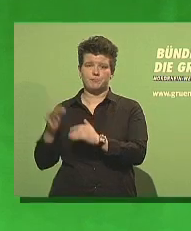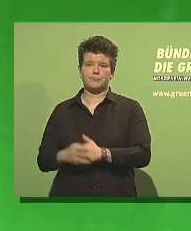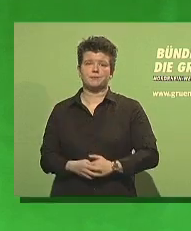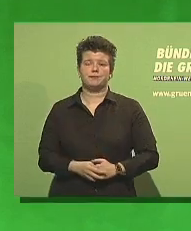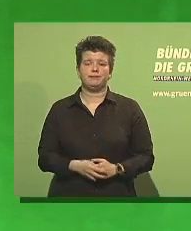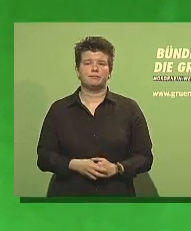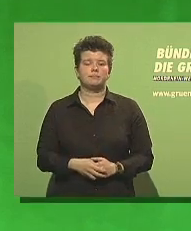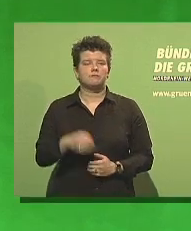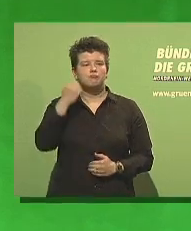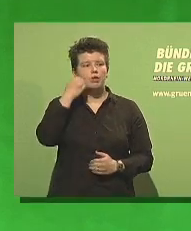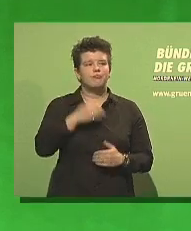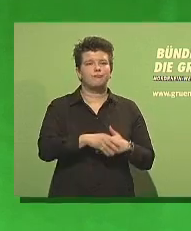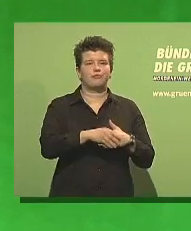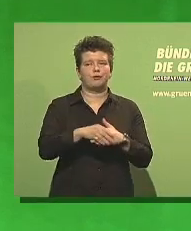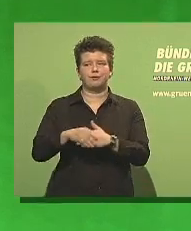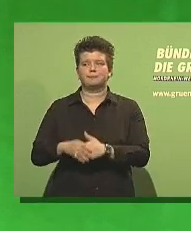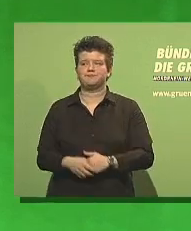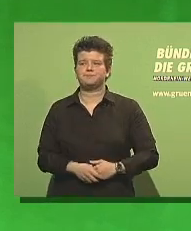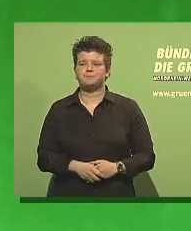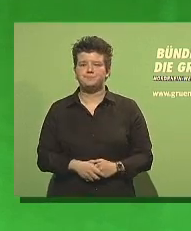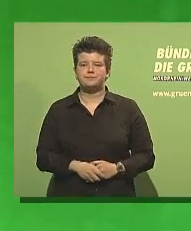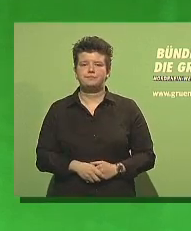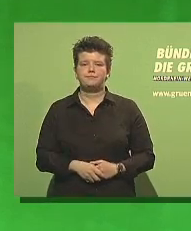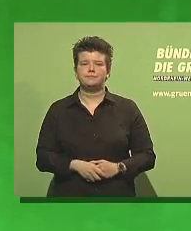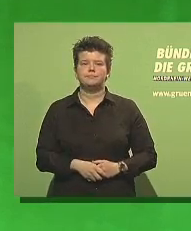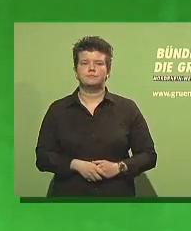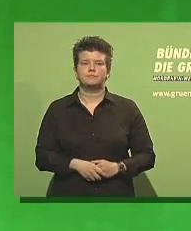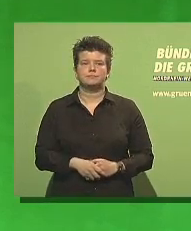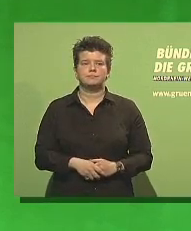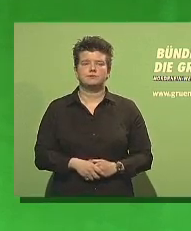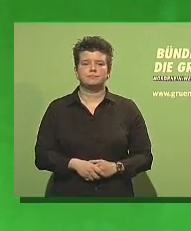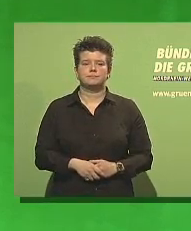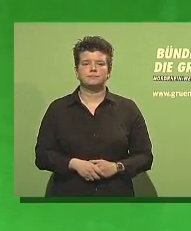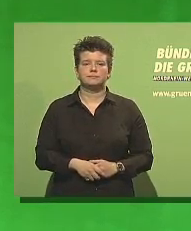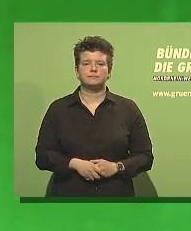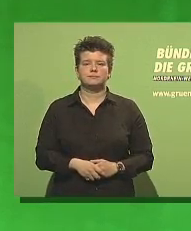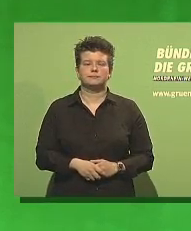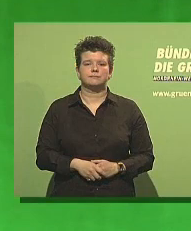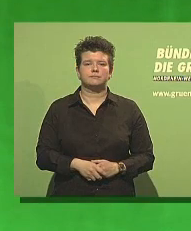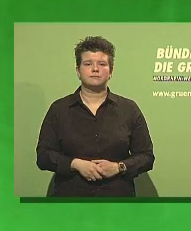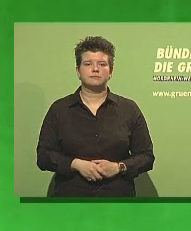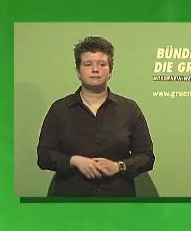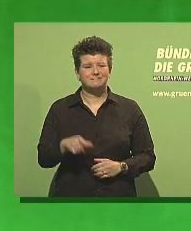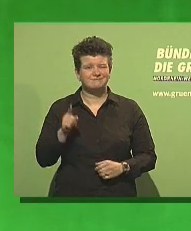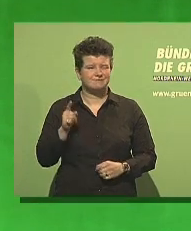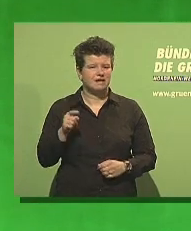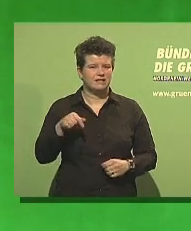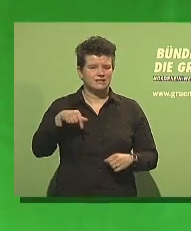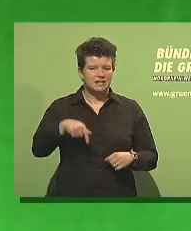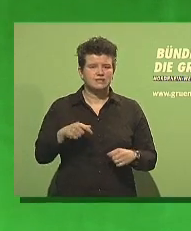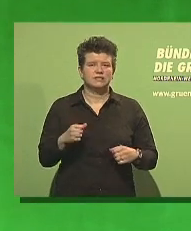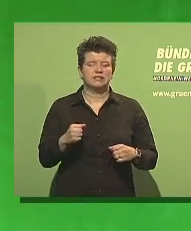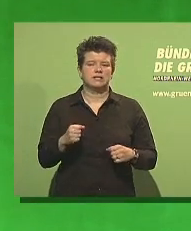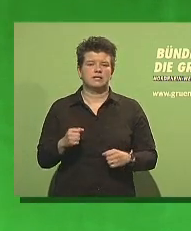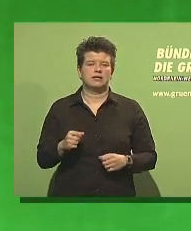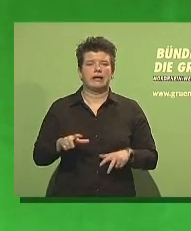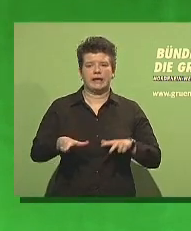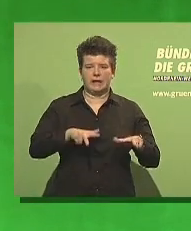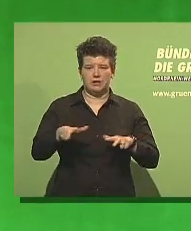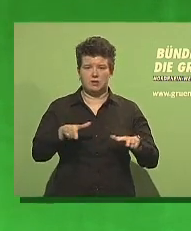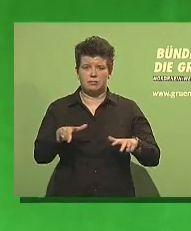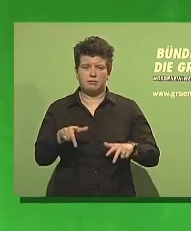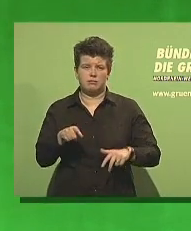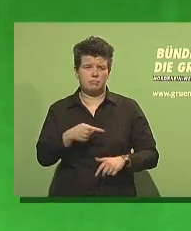Liebe Freundinnen und Freunde, die Performance dieser Regierung erinnert manchmal auch an Narhalla. Und mit Rösler, Niebel